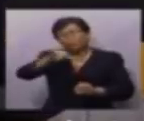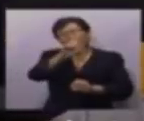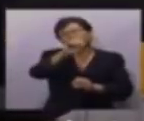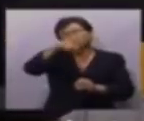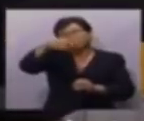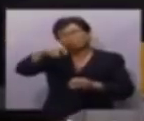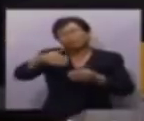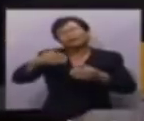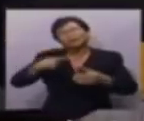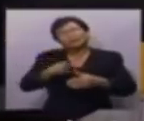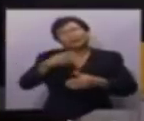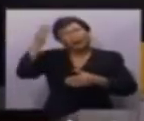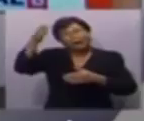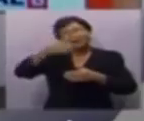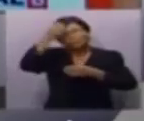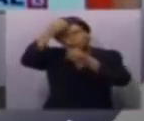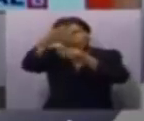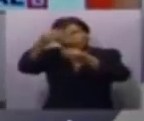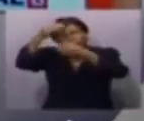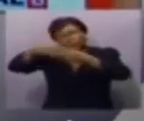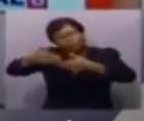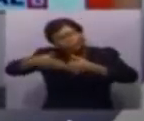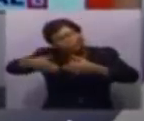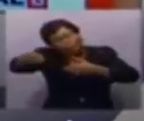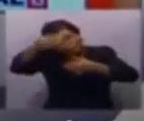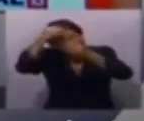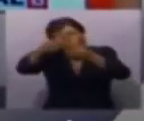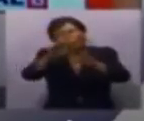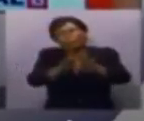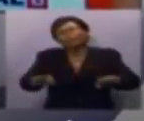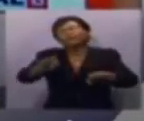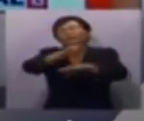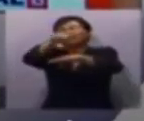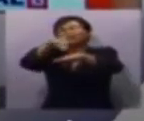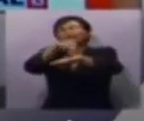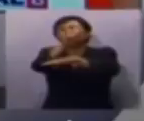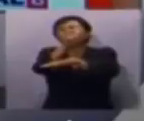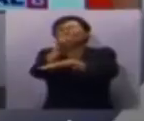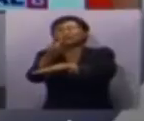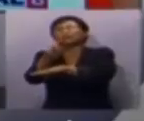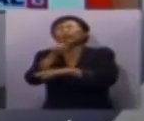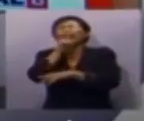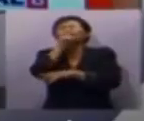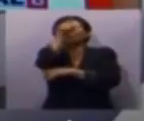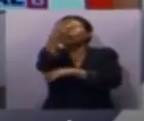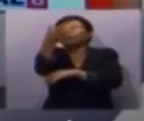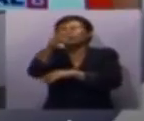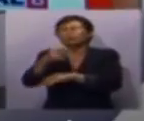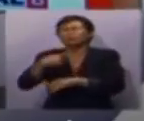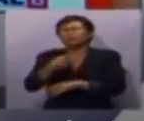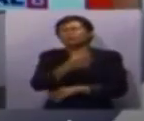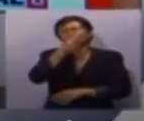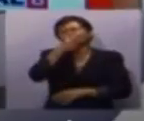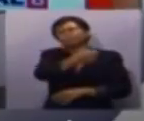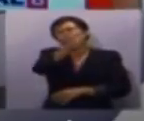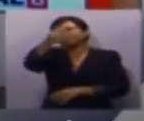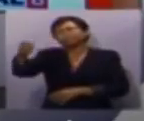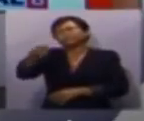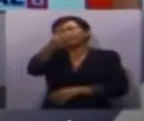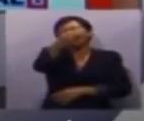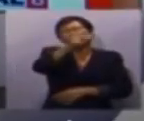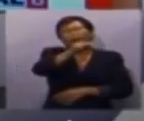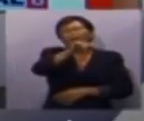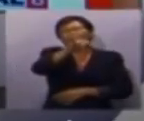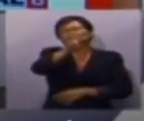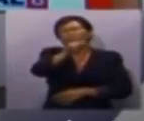akan kami bawakan kepada anda dari dalam berita nasional di TV1 yang sahih hanya di RTM. Kita kembali bersama Hanim dan Ivan di Angkasa